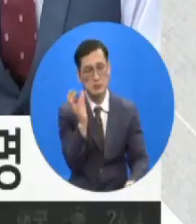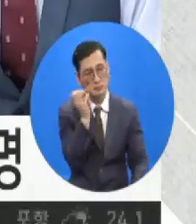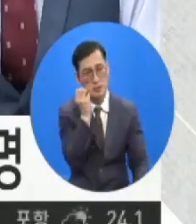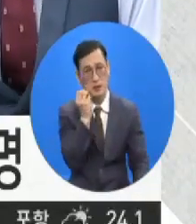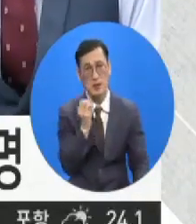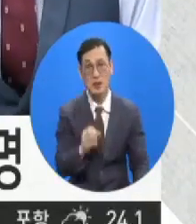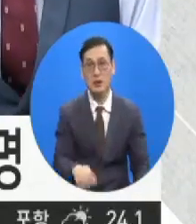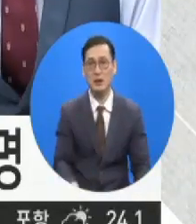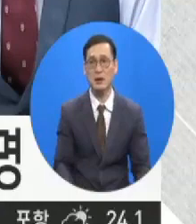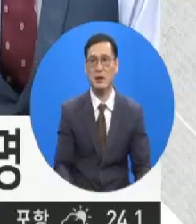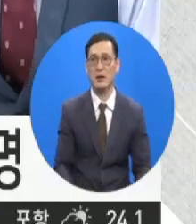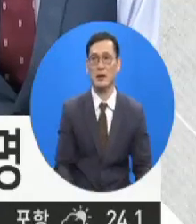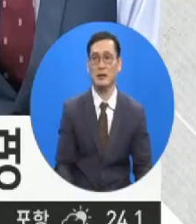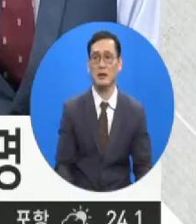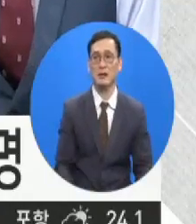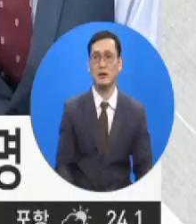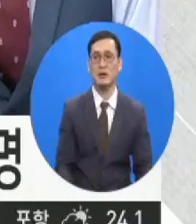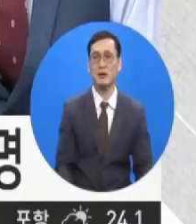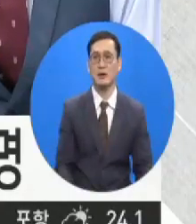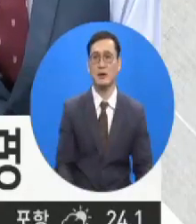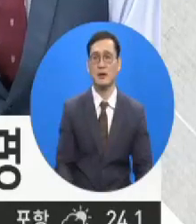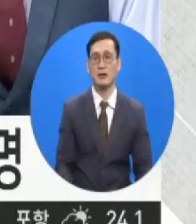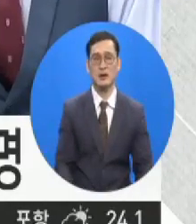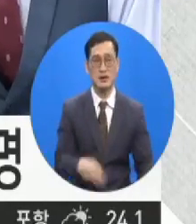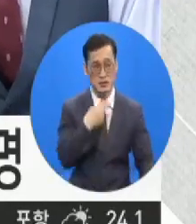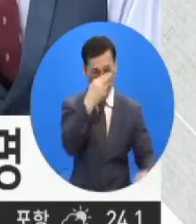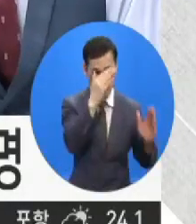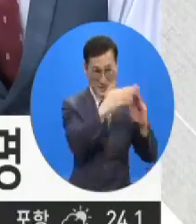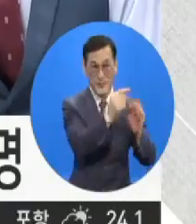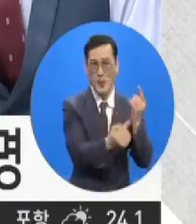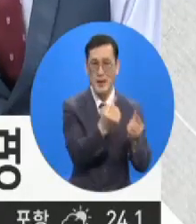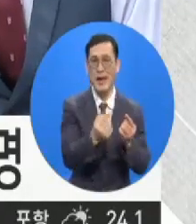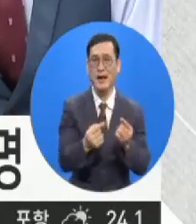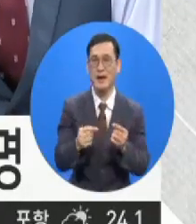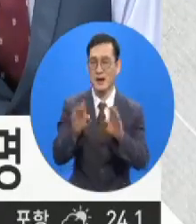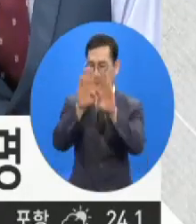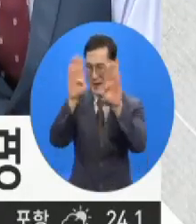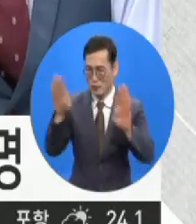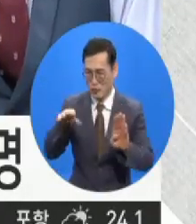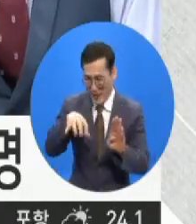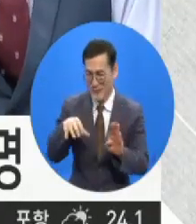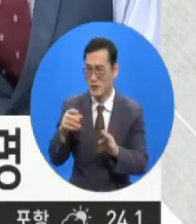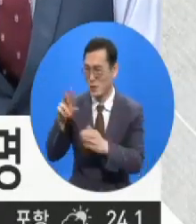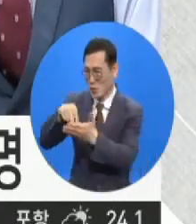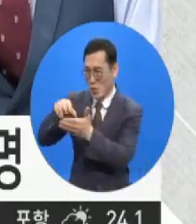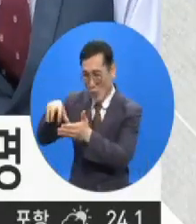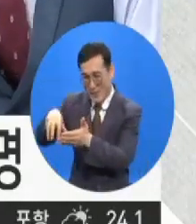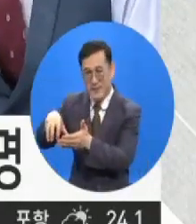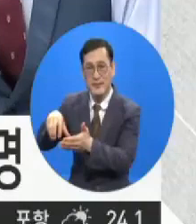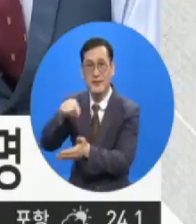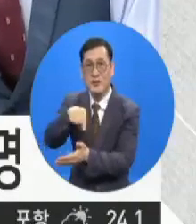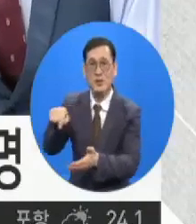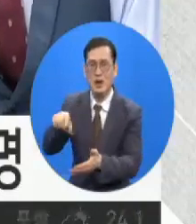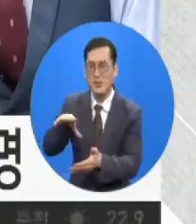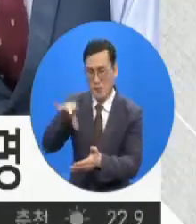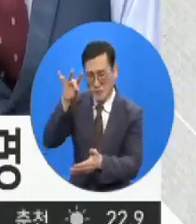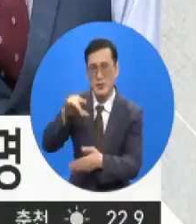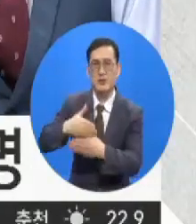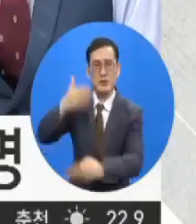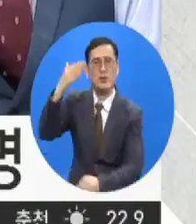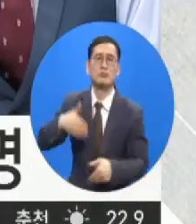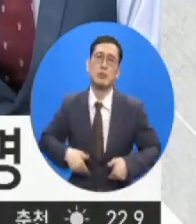되는 우선순위들이 있는 거잖아요. 저는 룸살롱보다는 도서관이나 박물관 같은 데가 가야 되는 훨씬 더 중요한 우선순위임에도